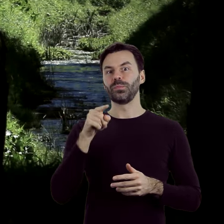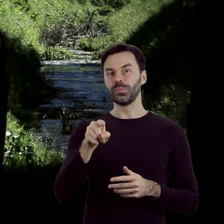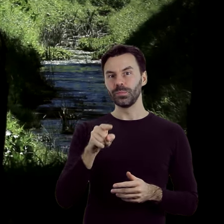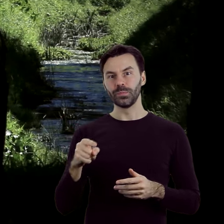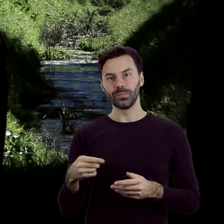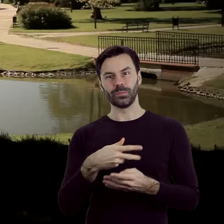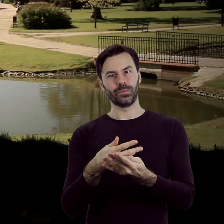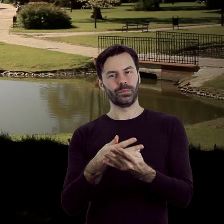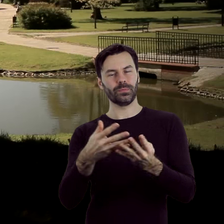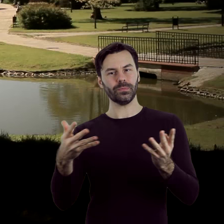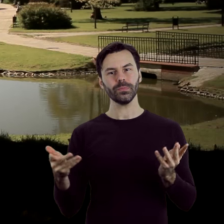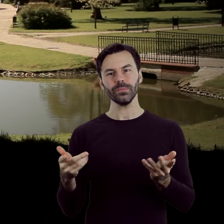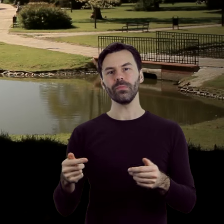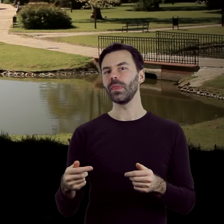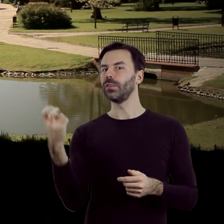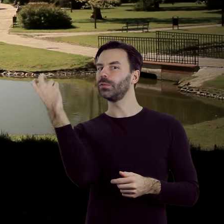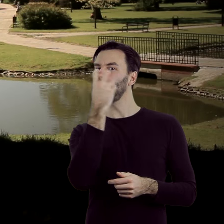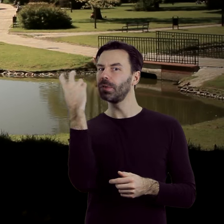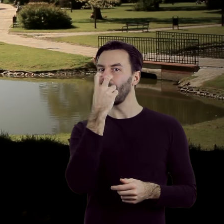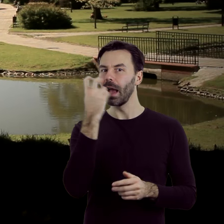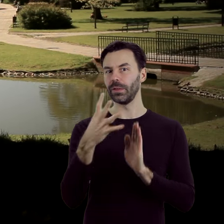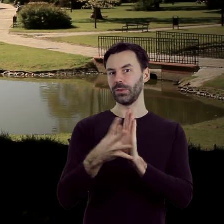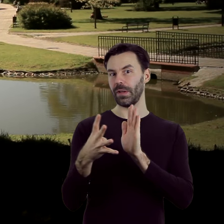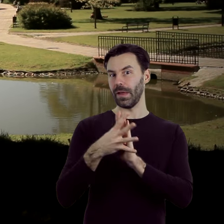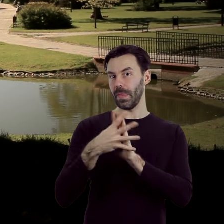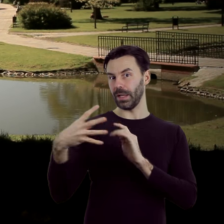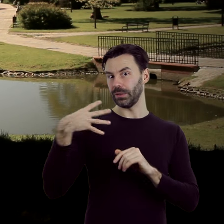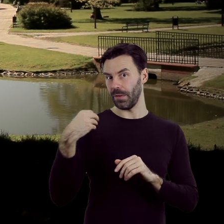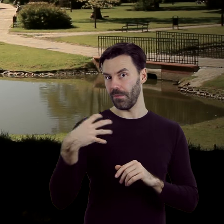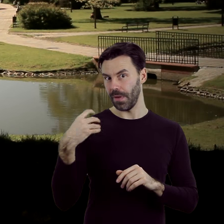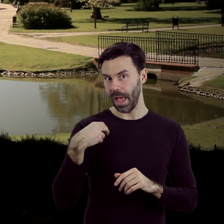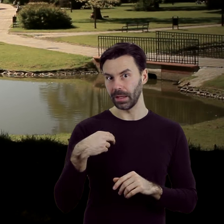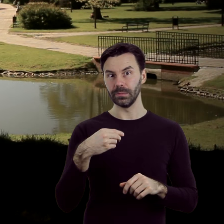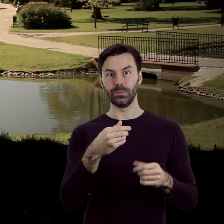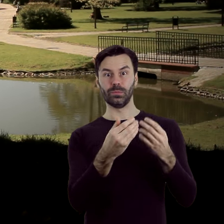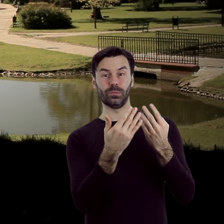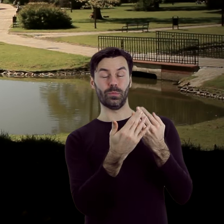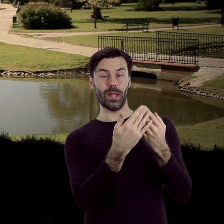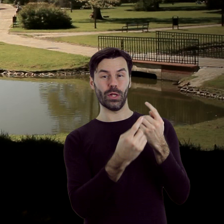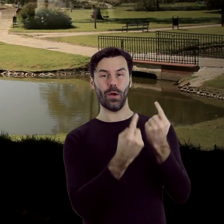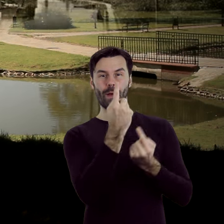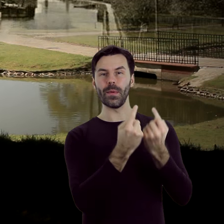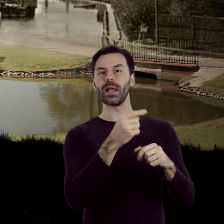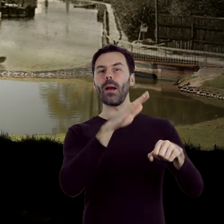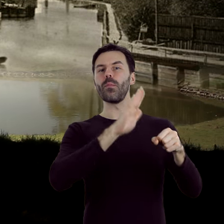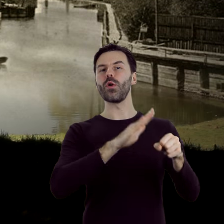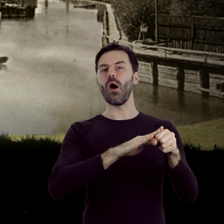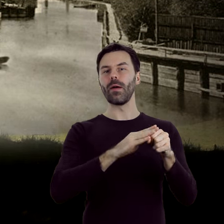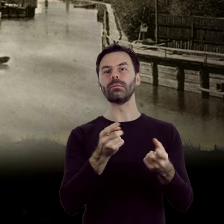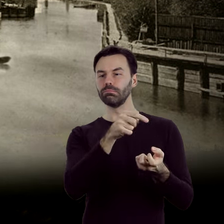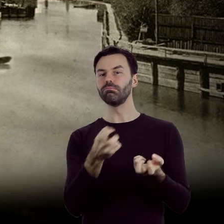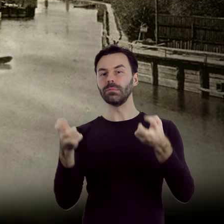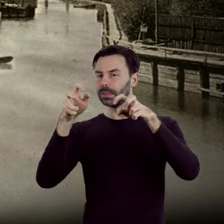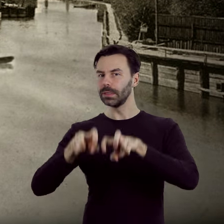Wartość rekreacyjną Doliny Łódki docenili w końcu XIX wieku właściciele pobliskiego browaru, Anstatowie, zakładając